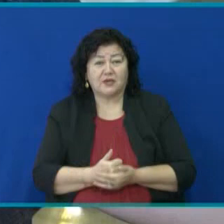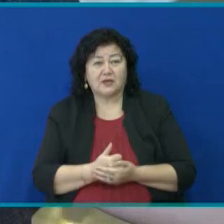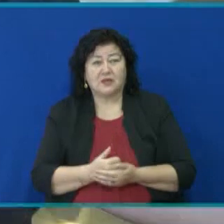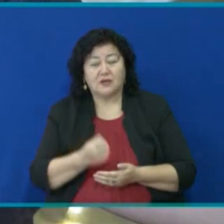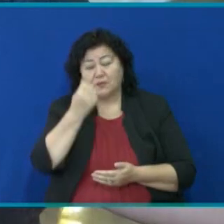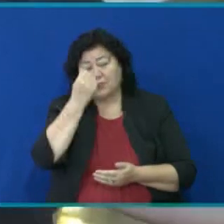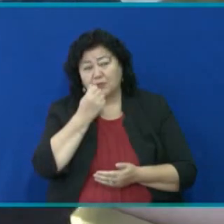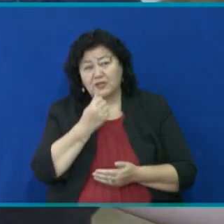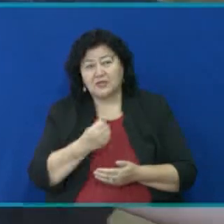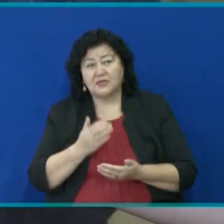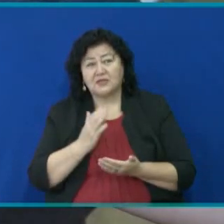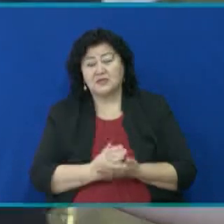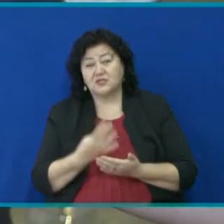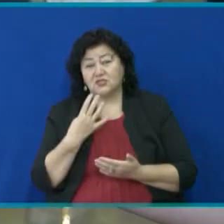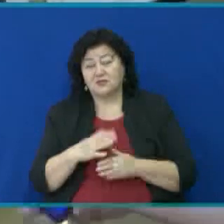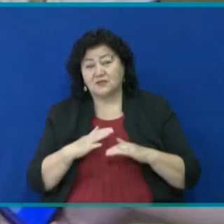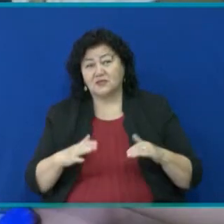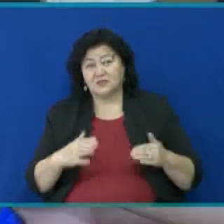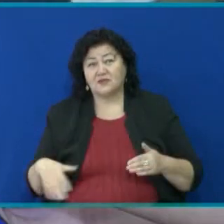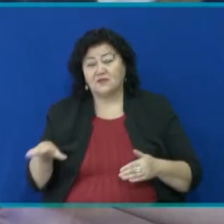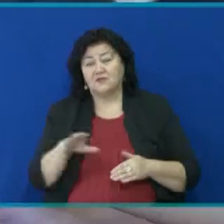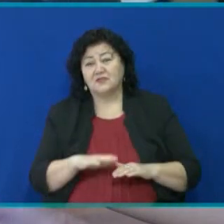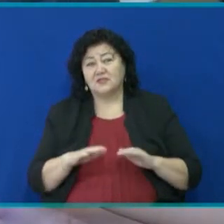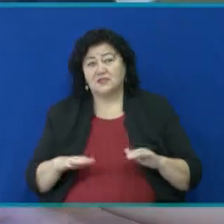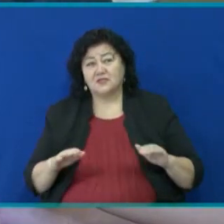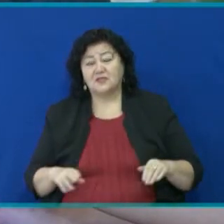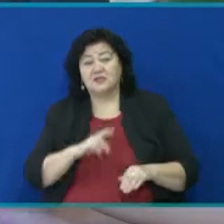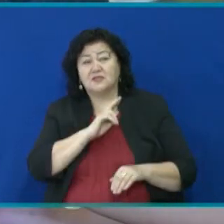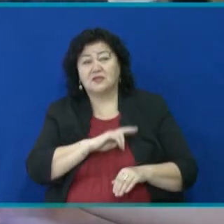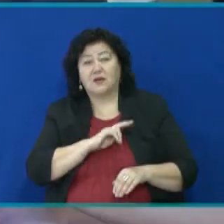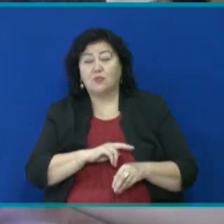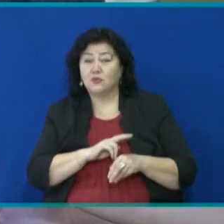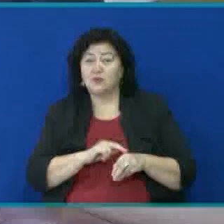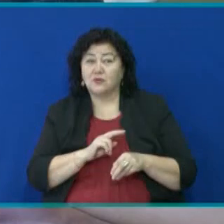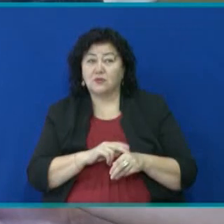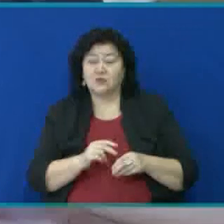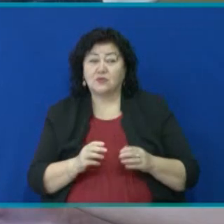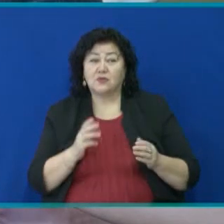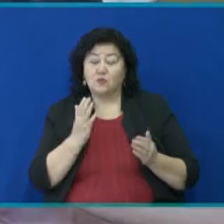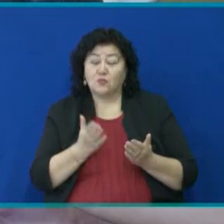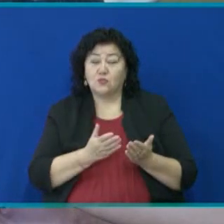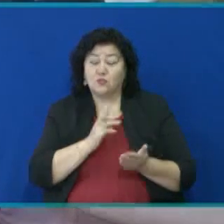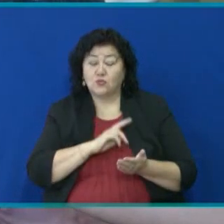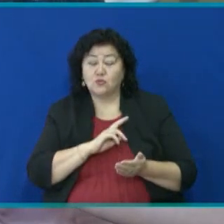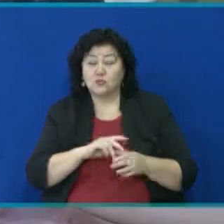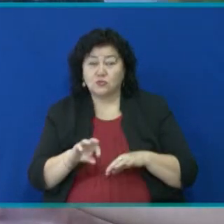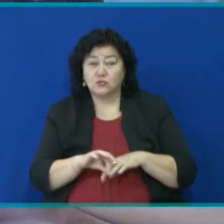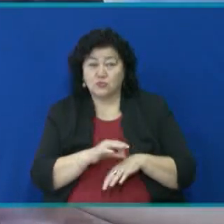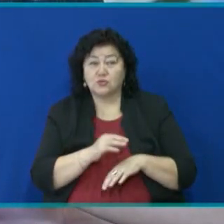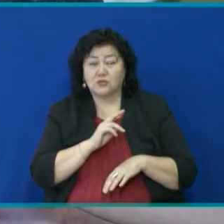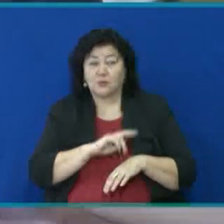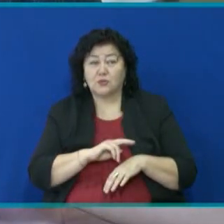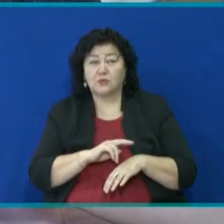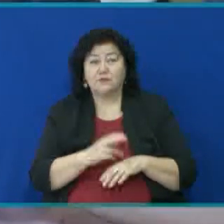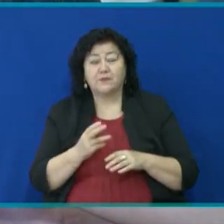Мы благодарны. У нас есть четверо детей. Все наши дети работают в сфере права. Муж тоже работает в той же отрасли. Сейчас он на пенсии.